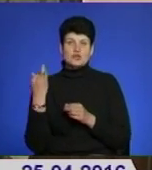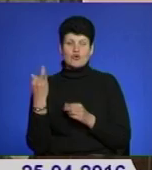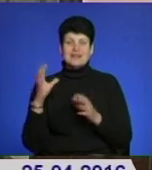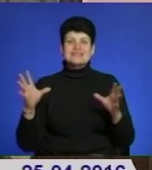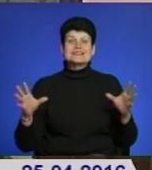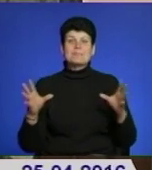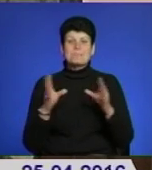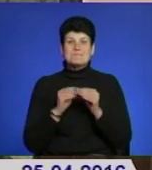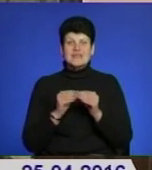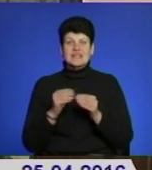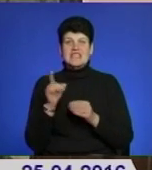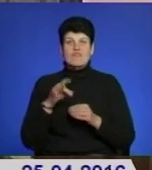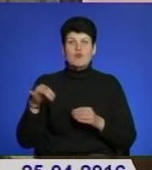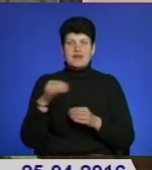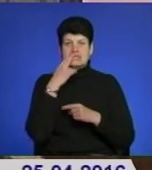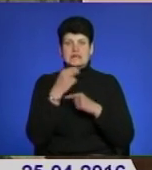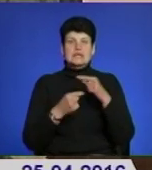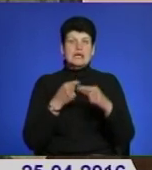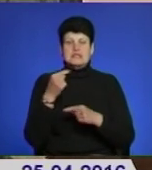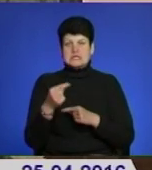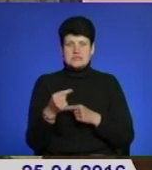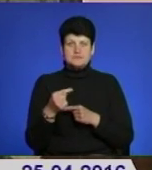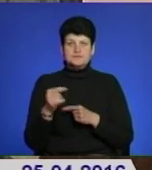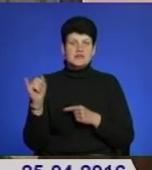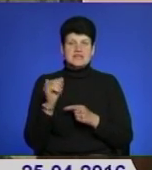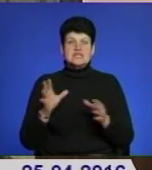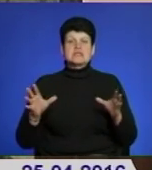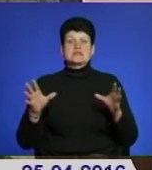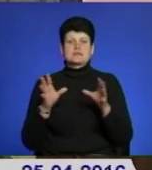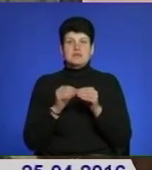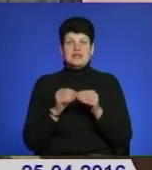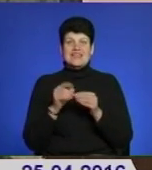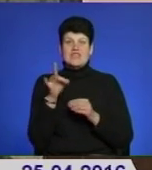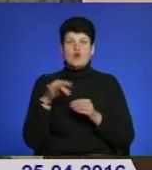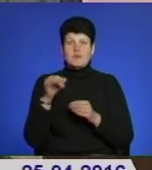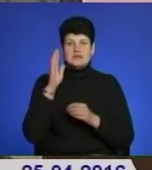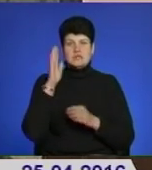спільні європейські традиції і спільне європейське майбутнє. Thank you.